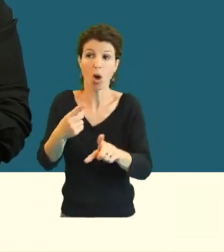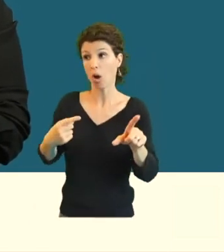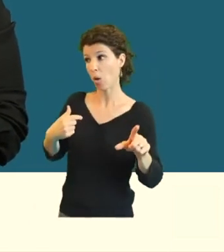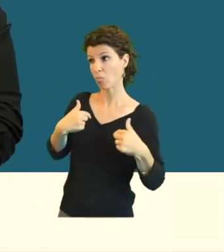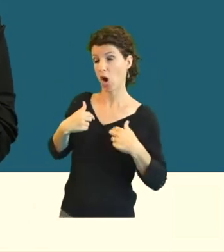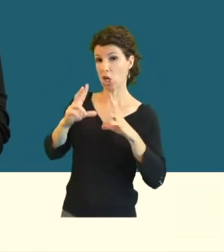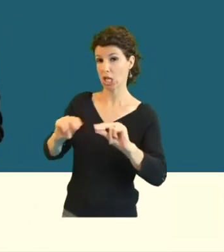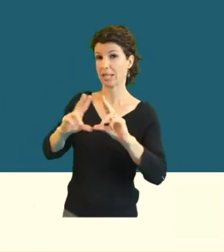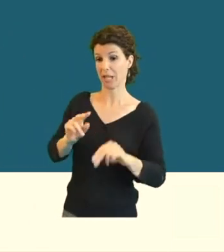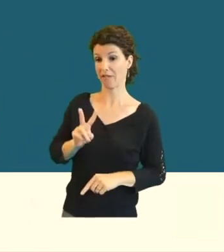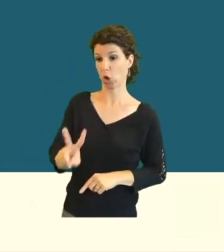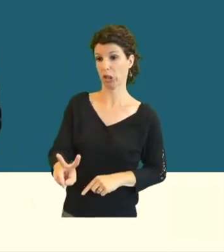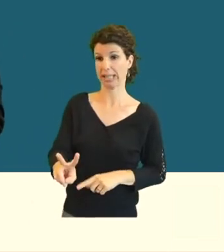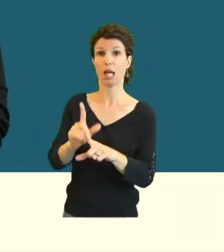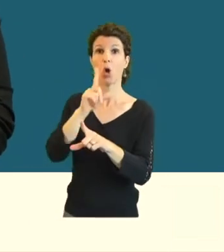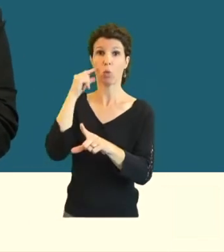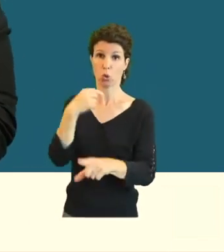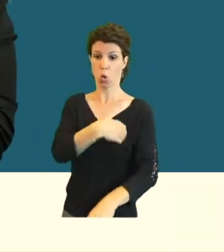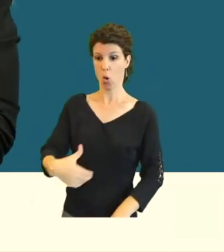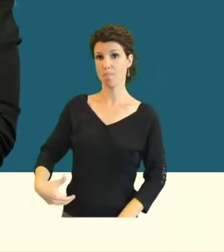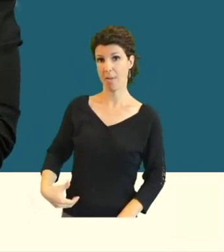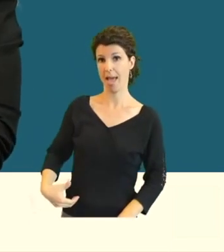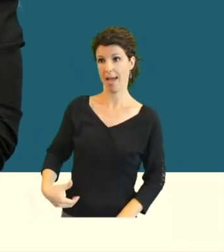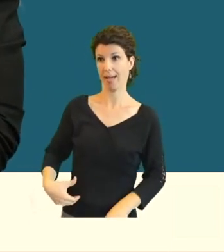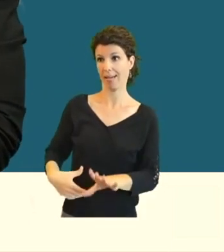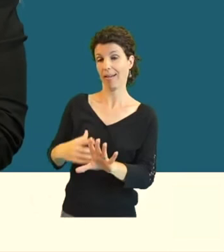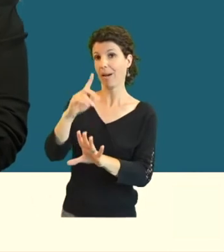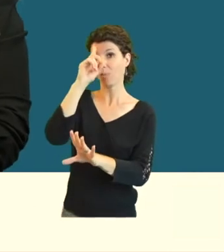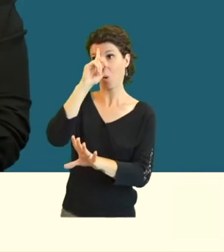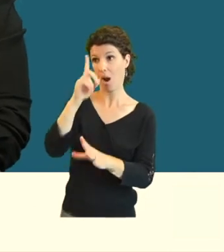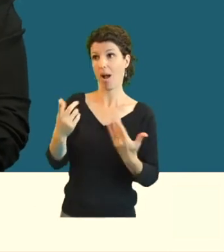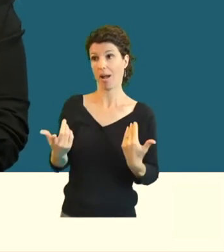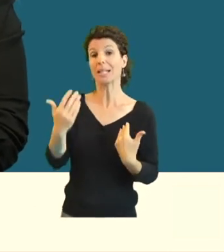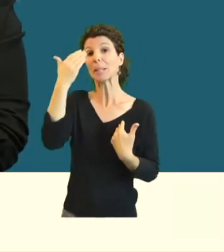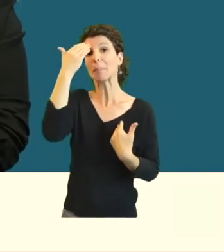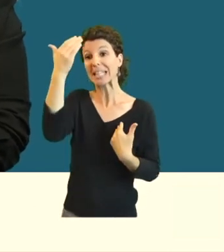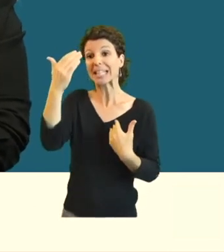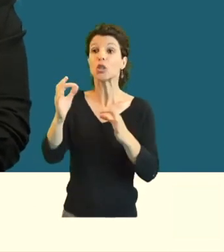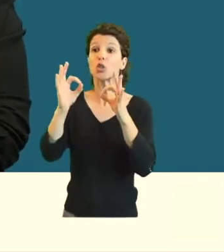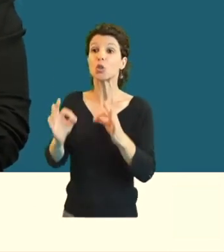Oui, vous laissez, mais Monsieur Payan laisse bien parler en conseil municipal.